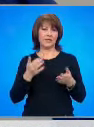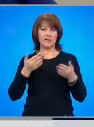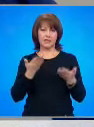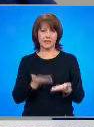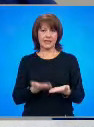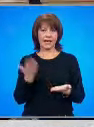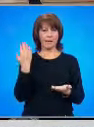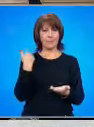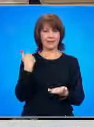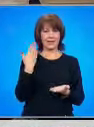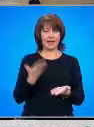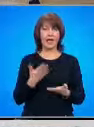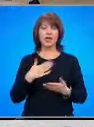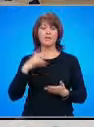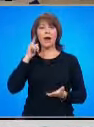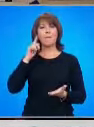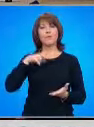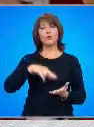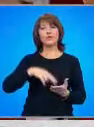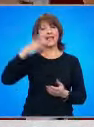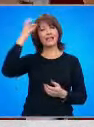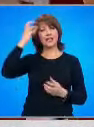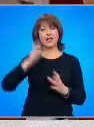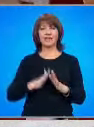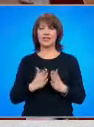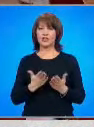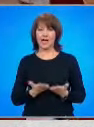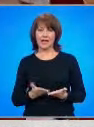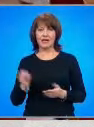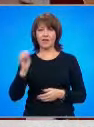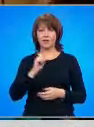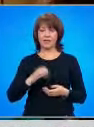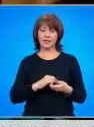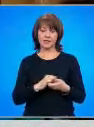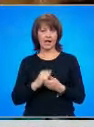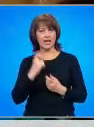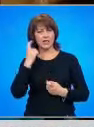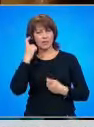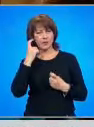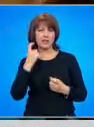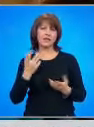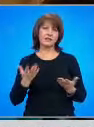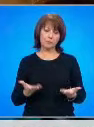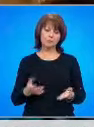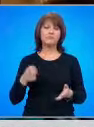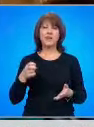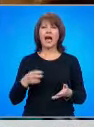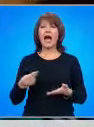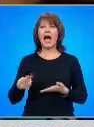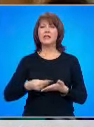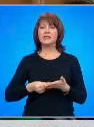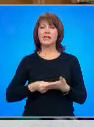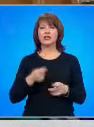и така позиция на държавите членки на Европейския съюз и съобразявайки се с нея, администрацията ще отправи покани